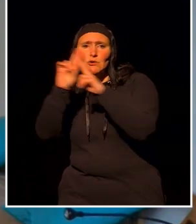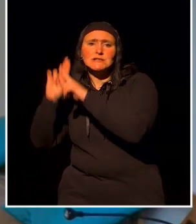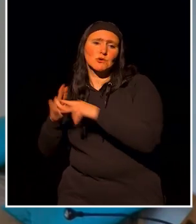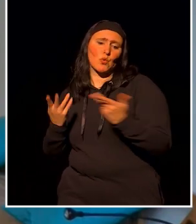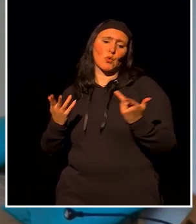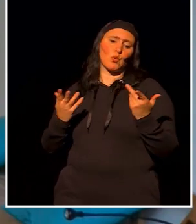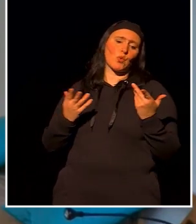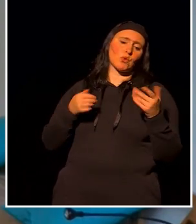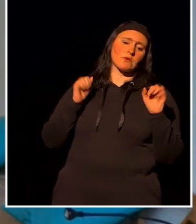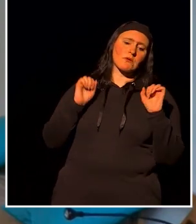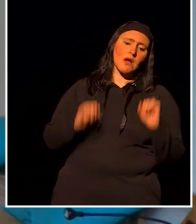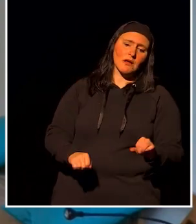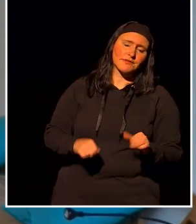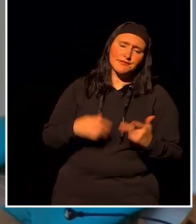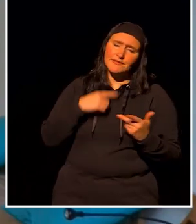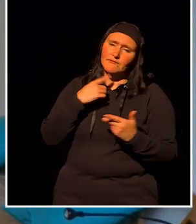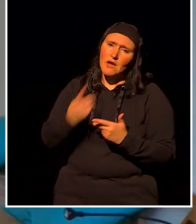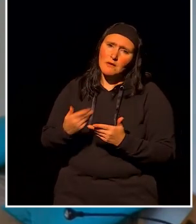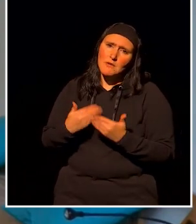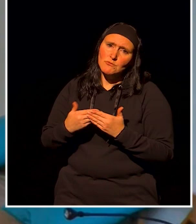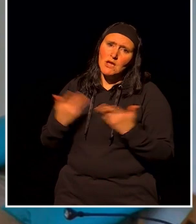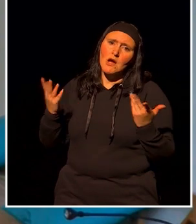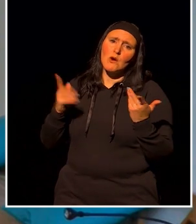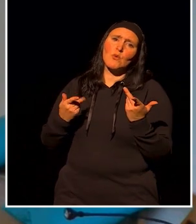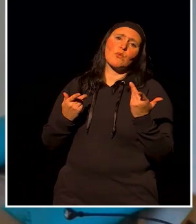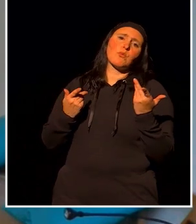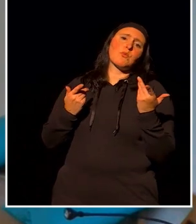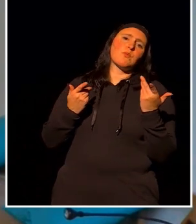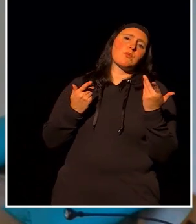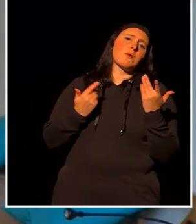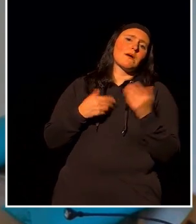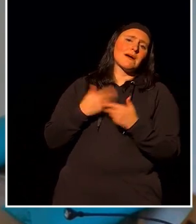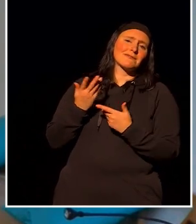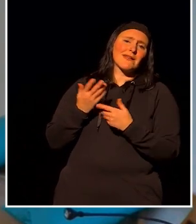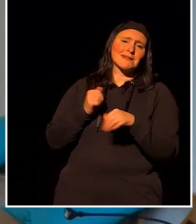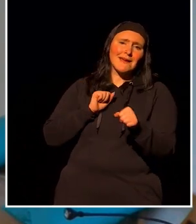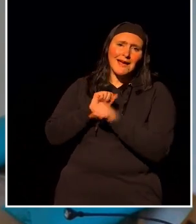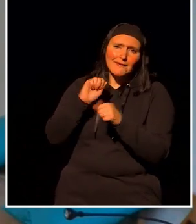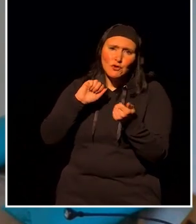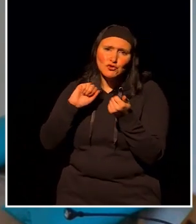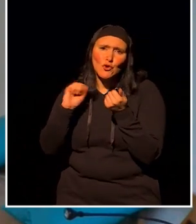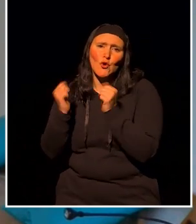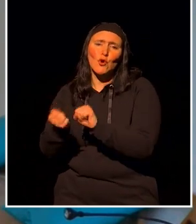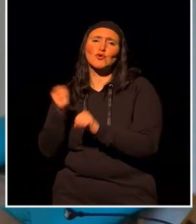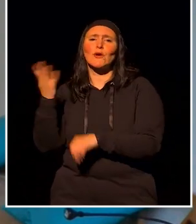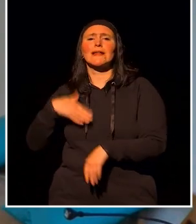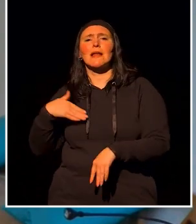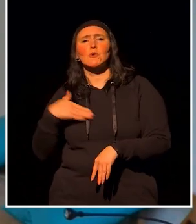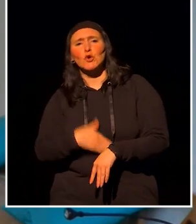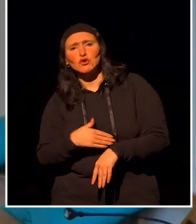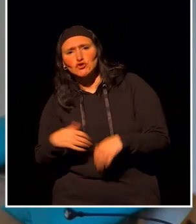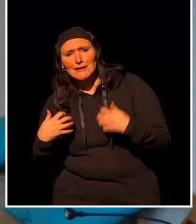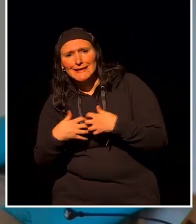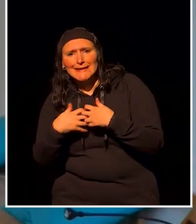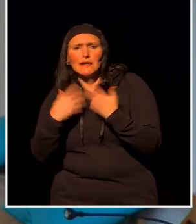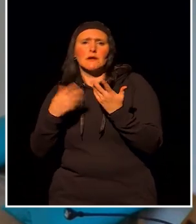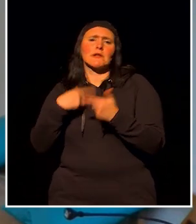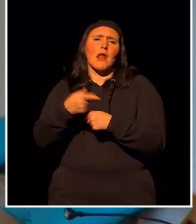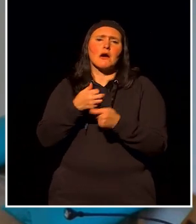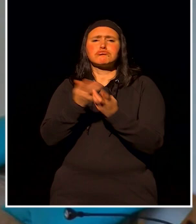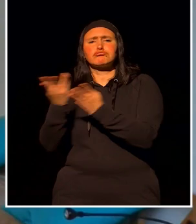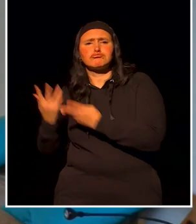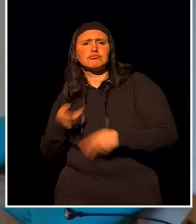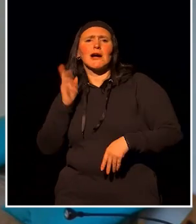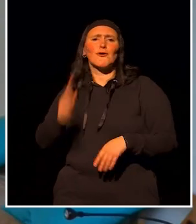nach der Französischen Revolution genau studieren, wenn man guckt sozusagen auf die Napoleonischen Kriege. Und dass hinter diesen